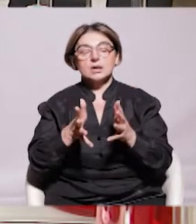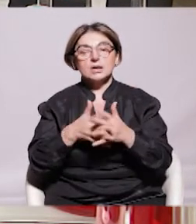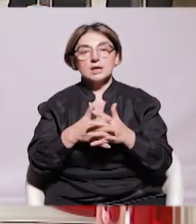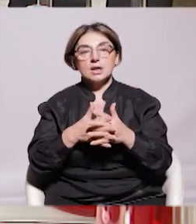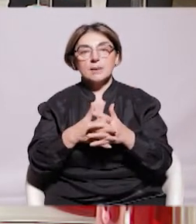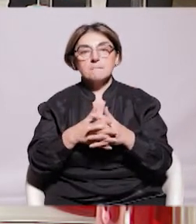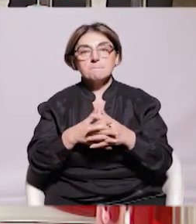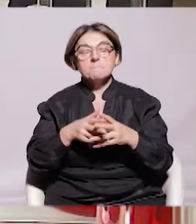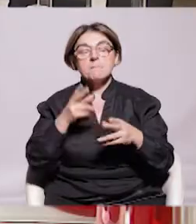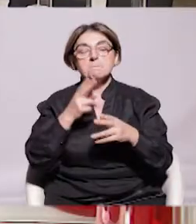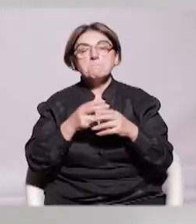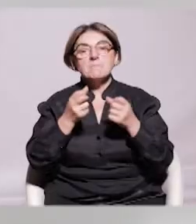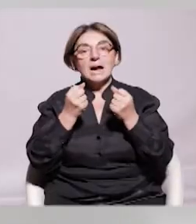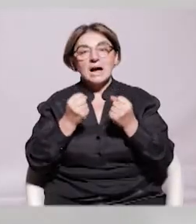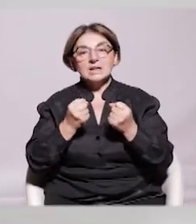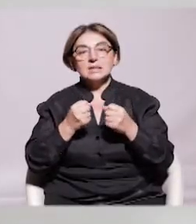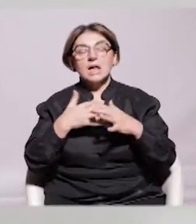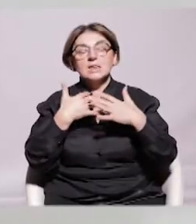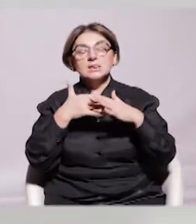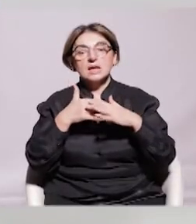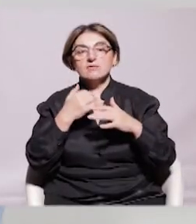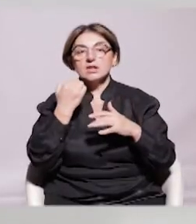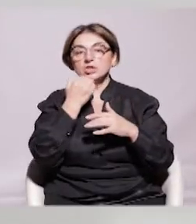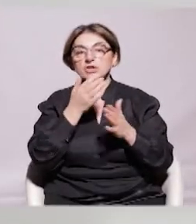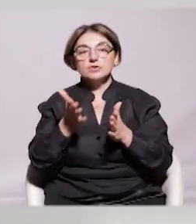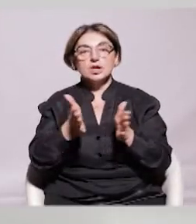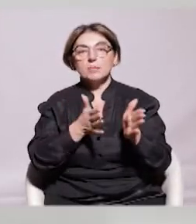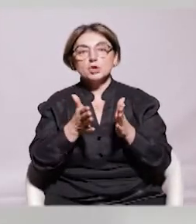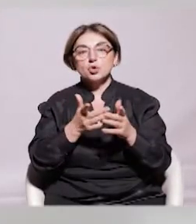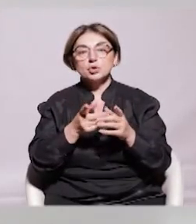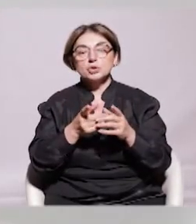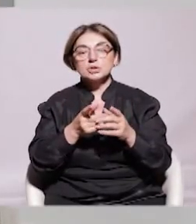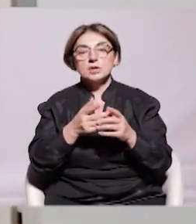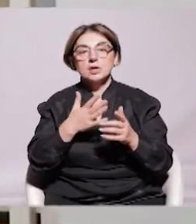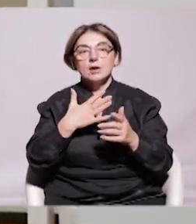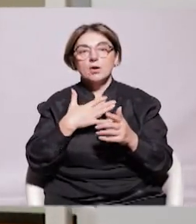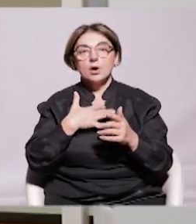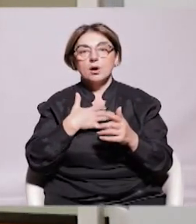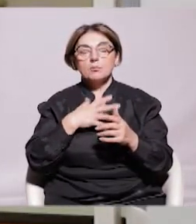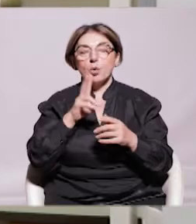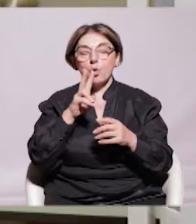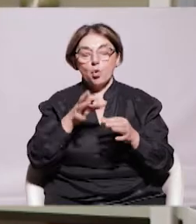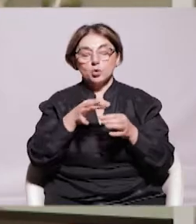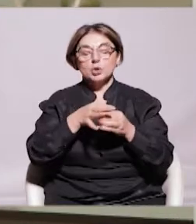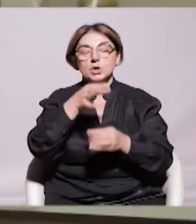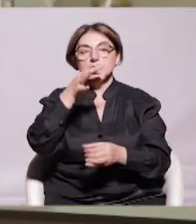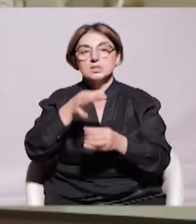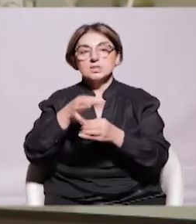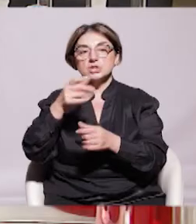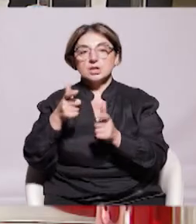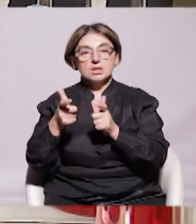რეაქცია ყარდან თხევად ნივთიერებას შორის. კერძოდ, მე ორ